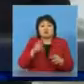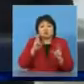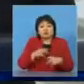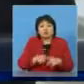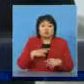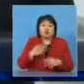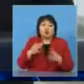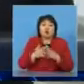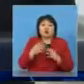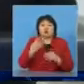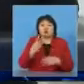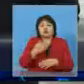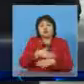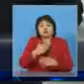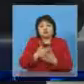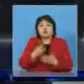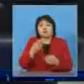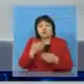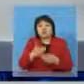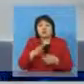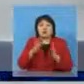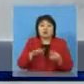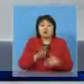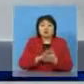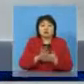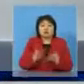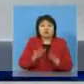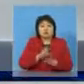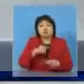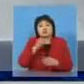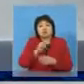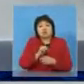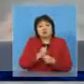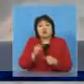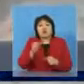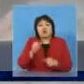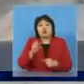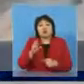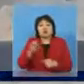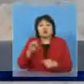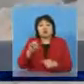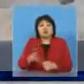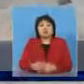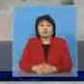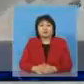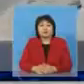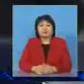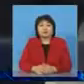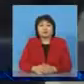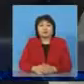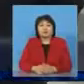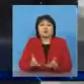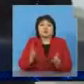көрді. Бұл ауылда 43 көше бар. Бірде бір көшенің қары тазалаусыз қалмасын деп тапсырды қала әкімі Мавр Абдуллин. Тазартылмаған елді мекен жоқ